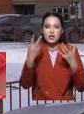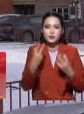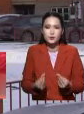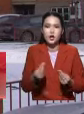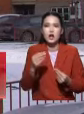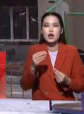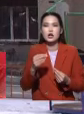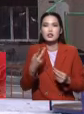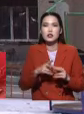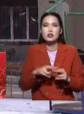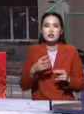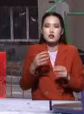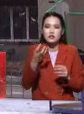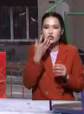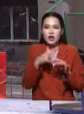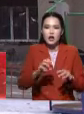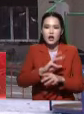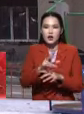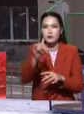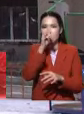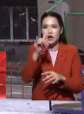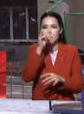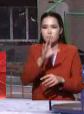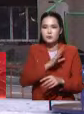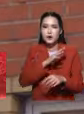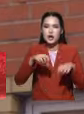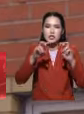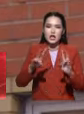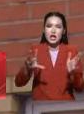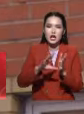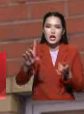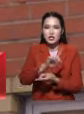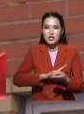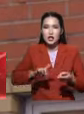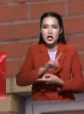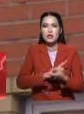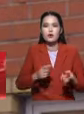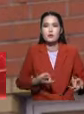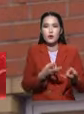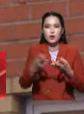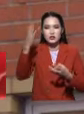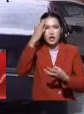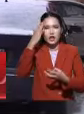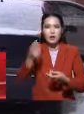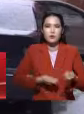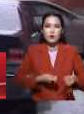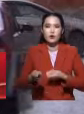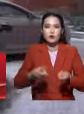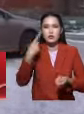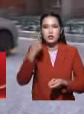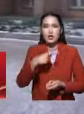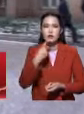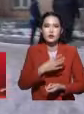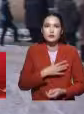қаланы түгел қамти алмай отыр. Сондықтан келер жылы реконструкция жасау жоспарда деді әкімнің орынбасары. Айсәуле Сезбек,